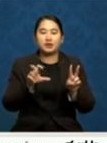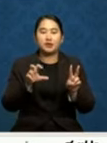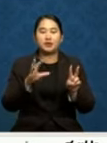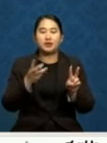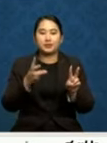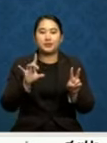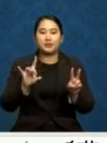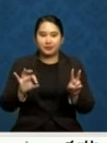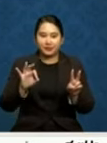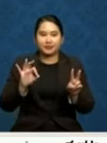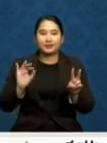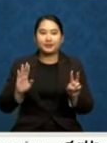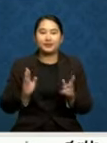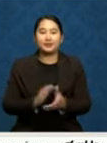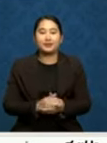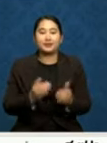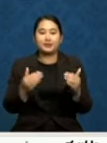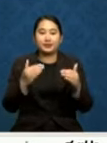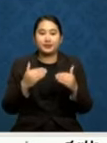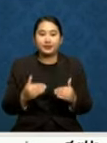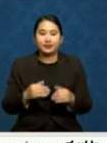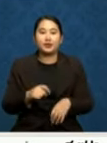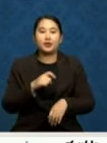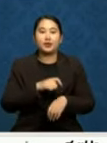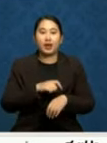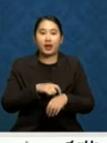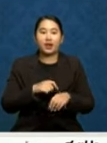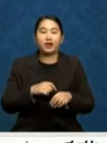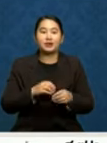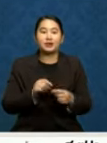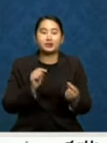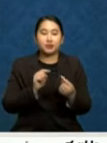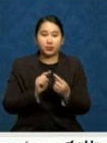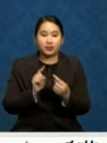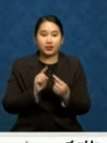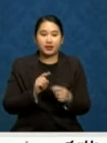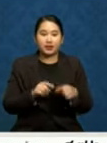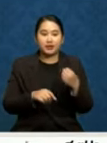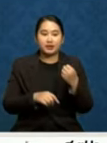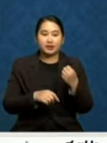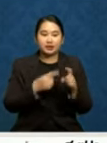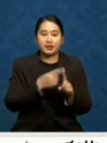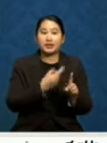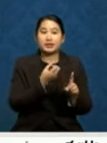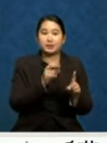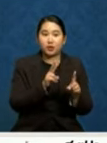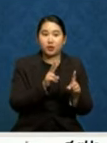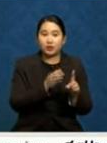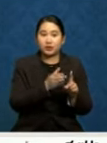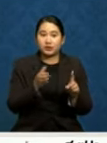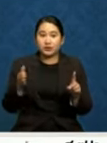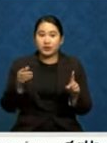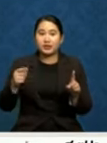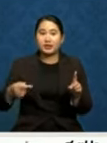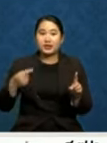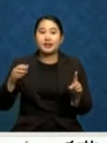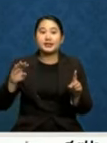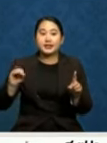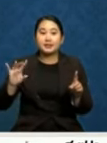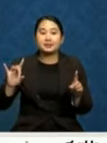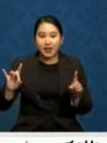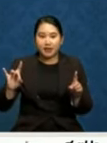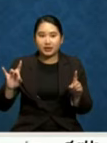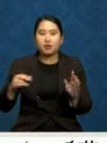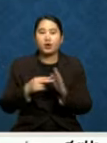21,369 บาทนะครับในส่วนที่2มีเวลาสำหรับคำนวณเงินทุนเลี้ยงชีพตั้งแต่12เดือนแต่ไม่ถึง48เดือน